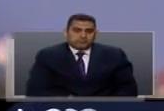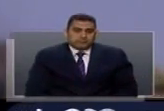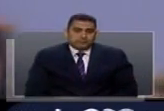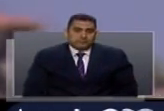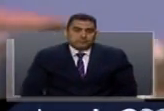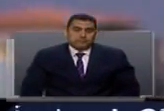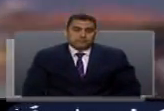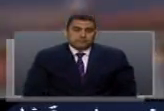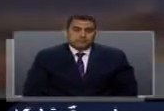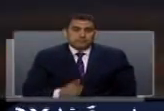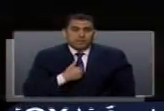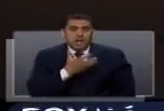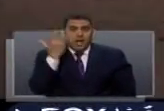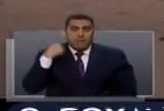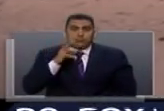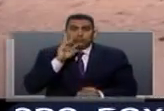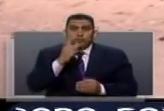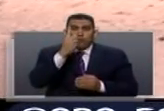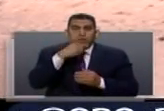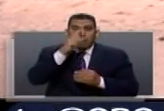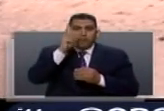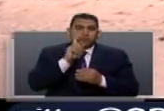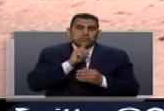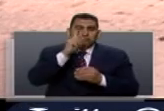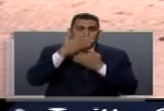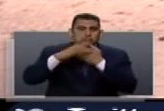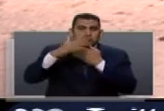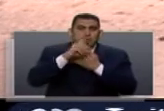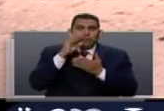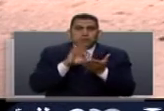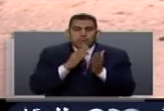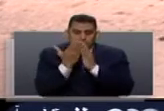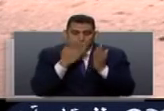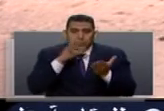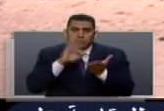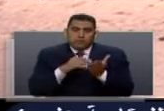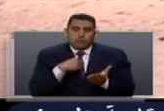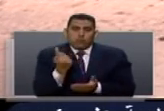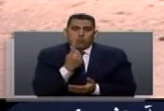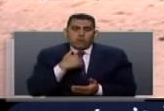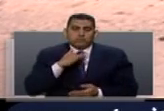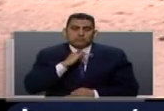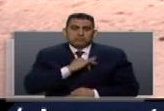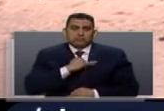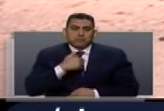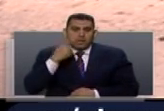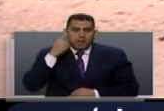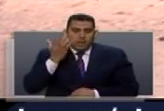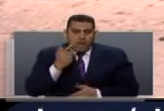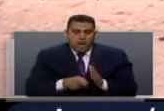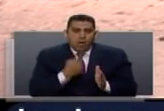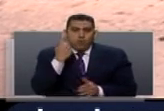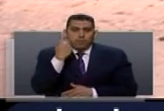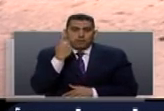كذا ما كنتش قابلت ملحدين خالص ولا اعرف ولا قرات كتاب في الالحاد انا اول ما